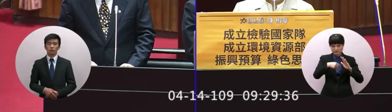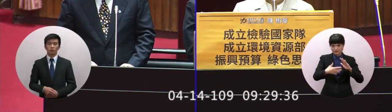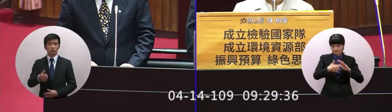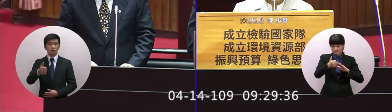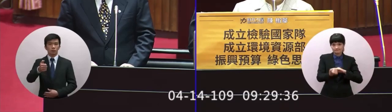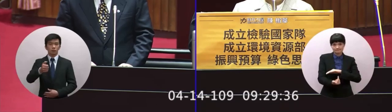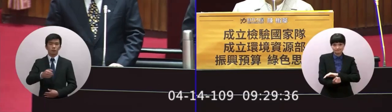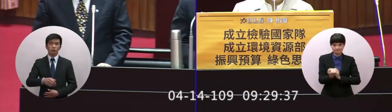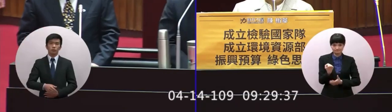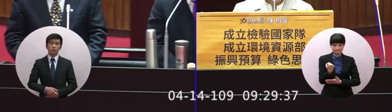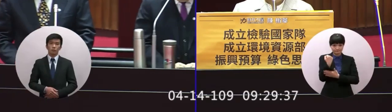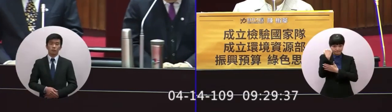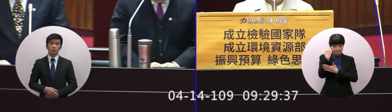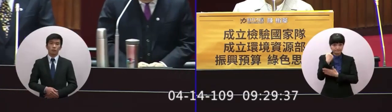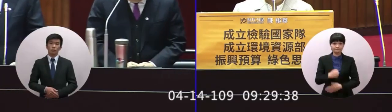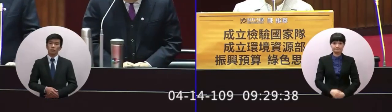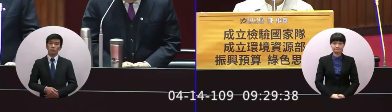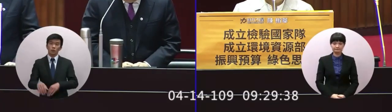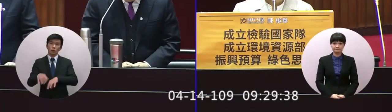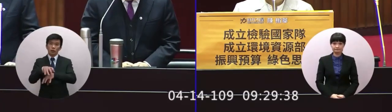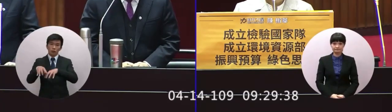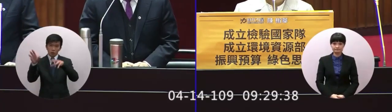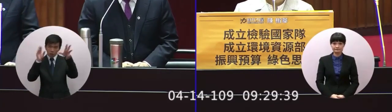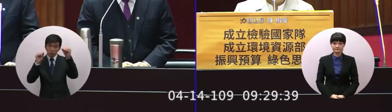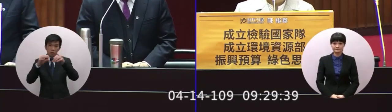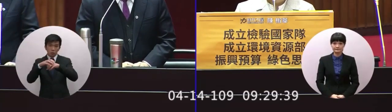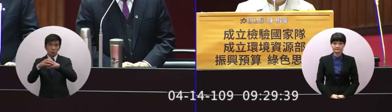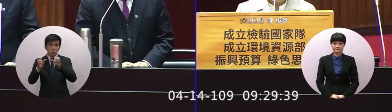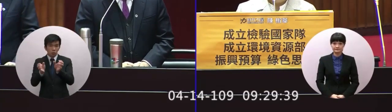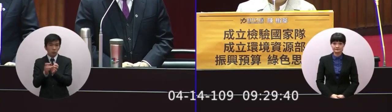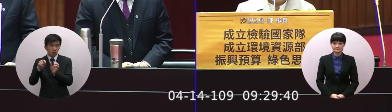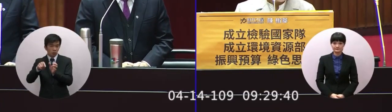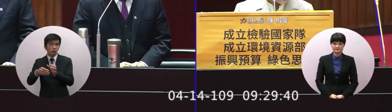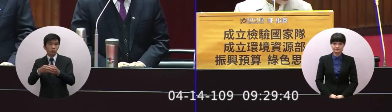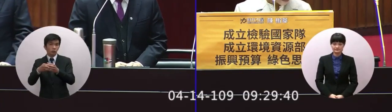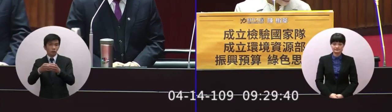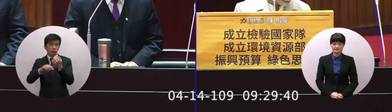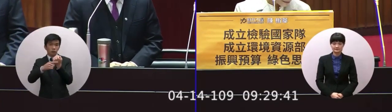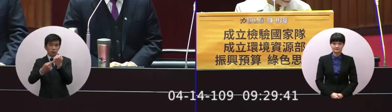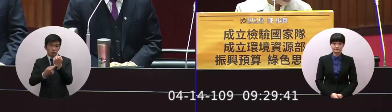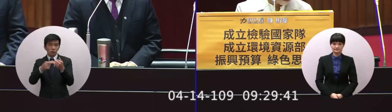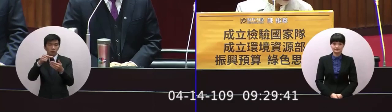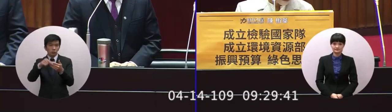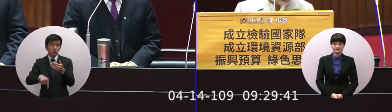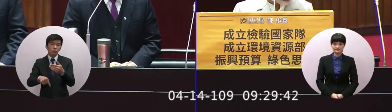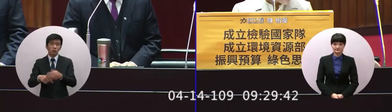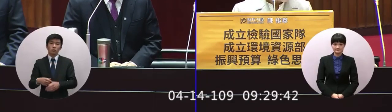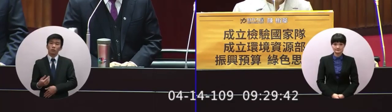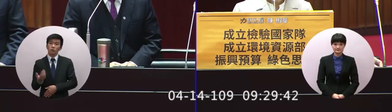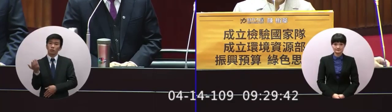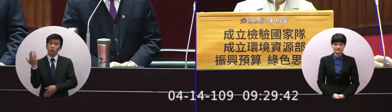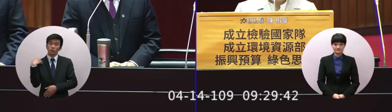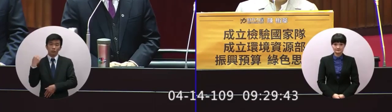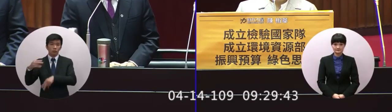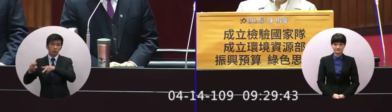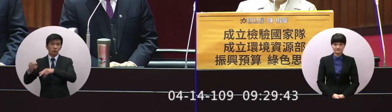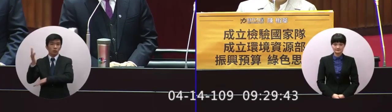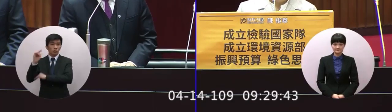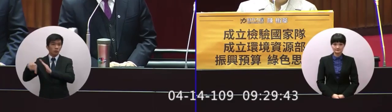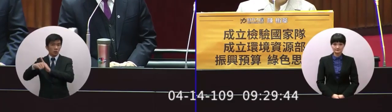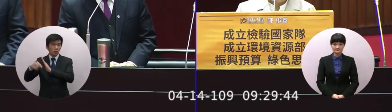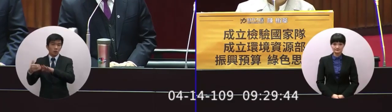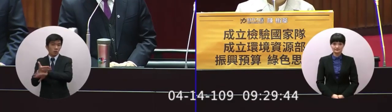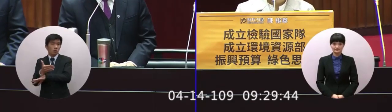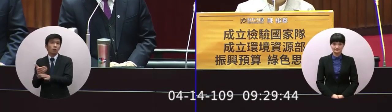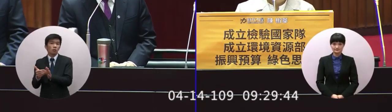谢。这个环境资源部的组织法其实早经行政院通过，并且